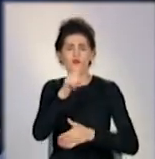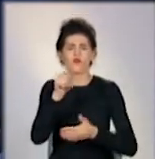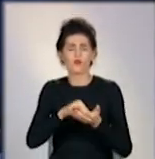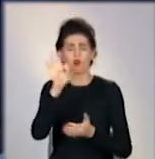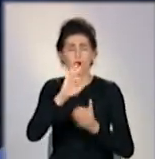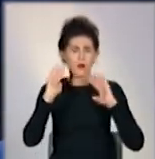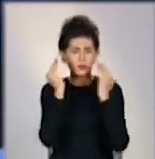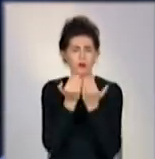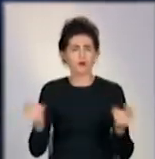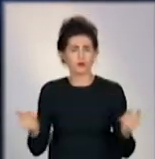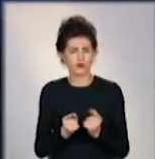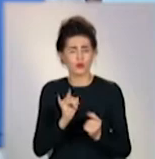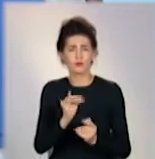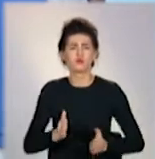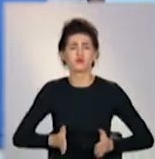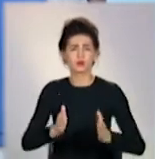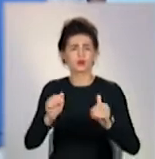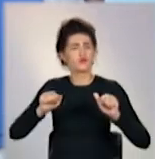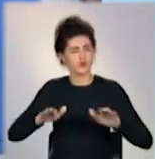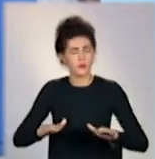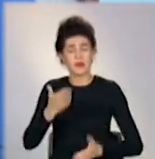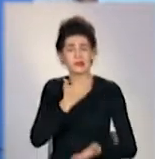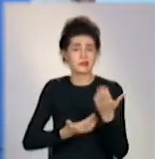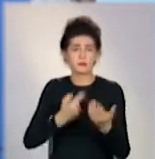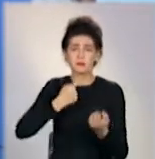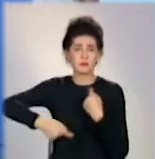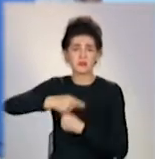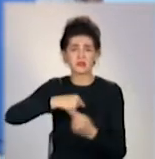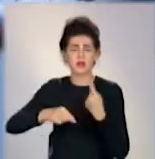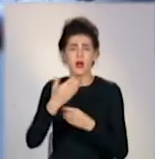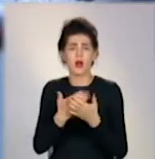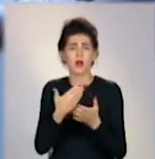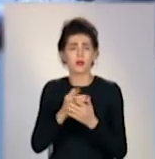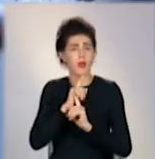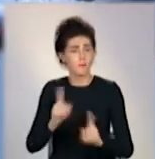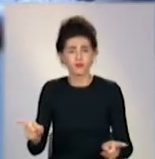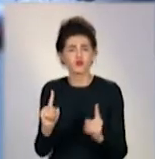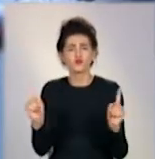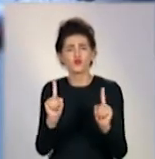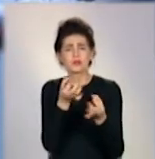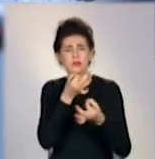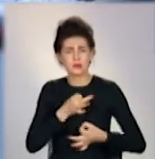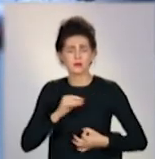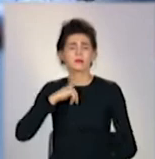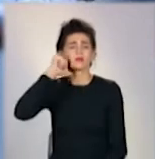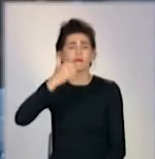карантинных ограничений и пути к решению. Якщо підприємців не почують, ті обіцяють завтра знов прийти з плакатами до